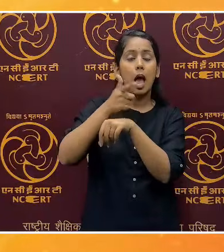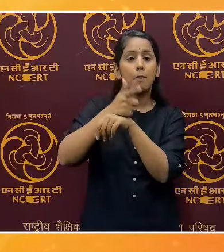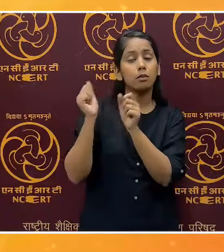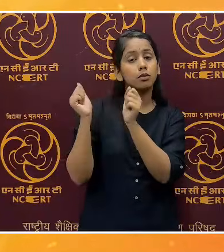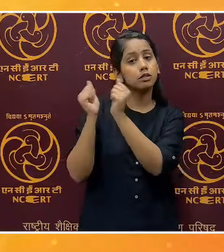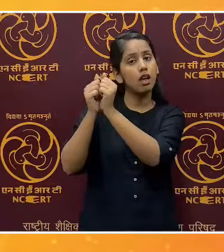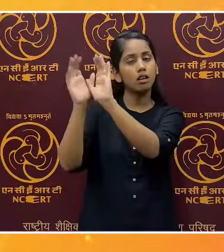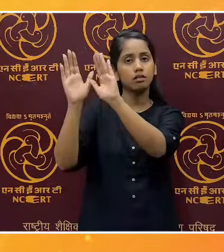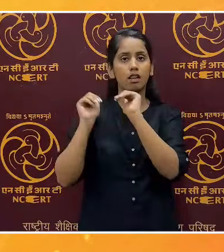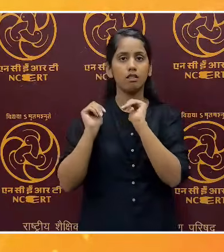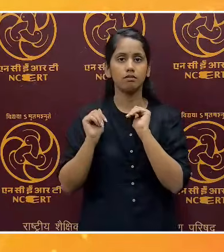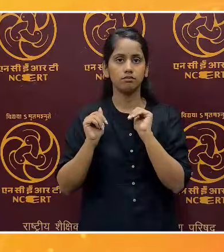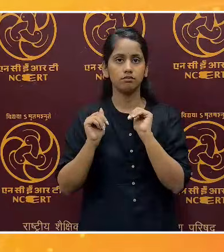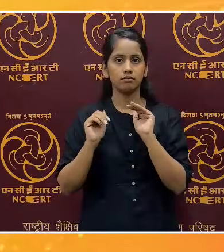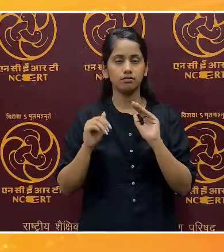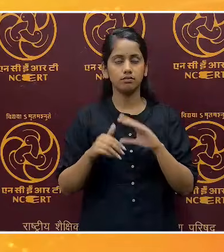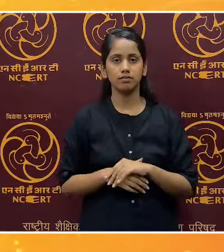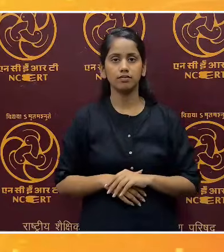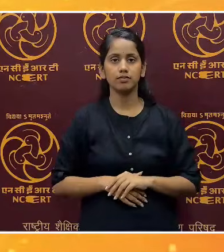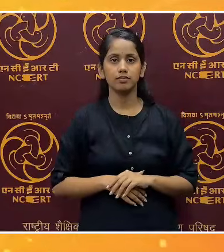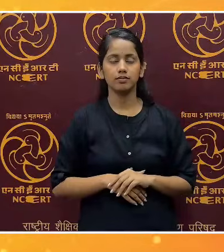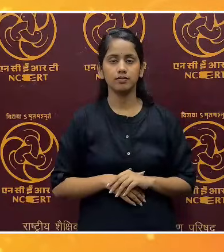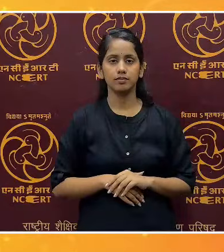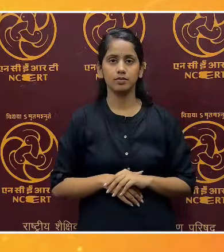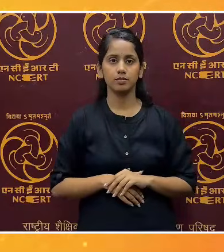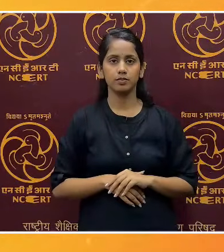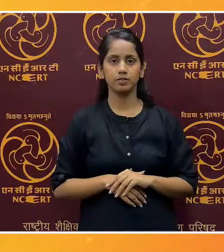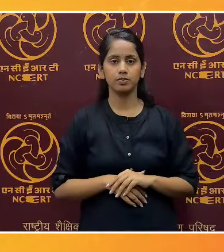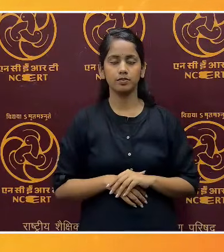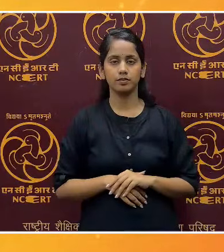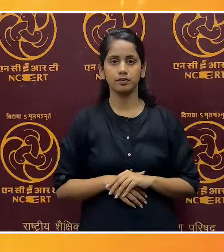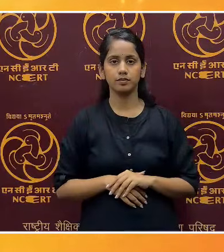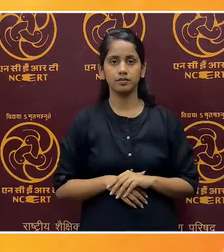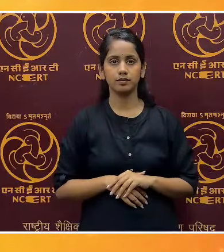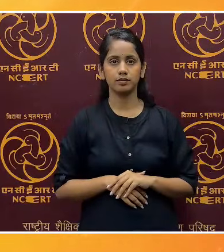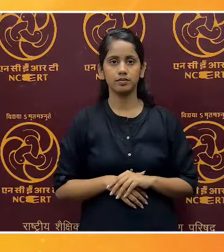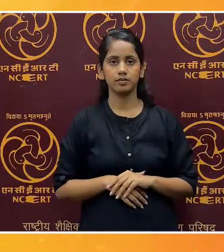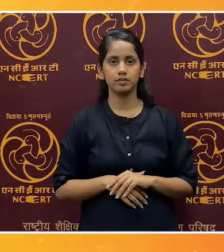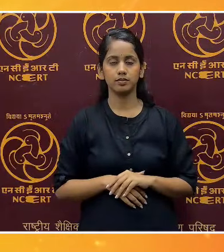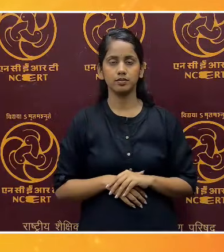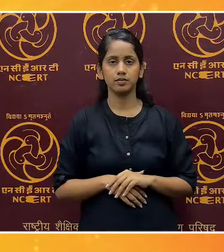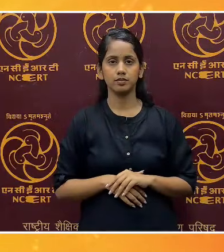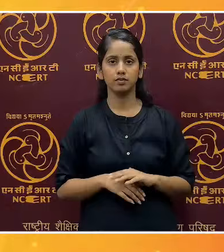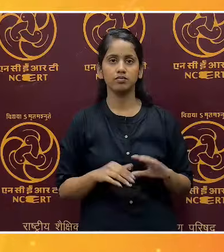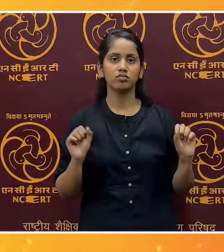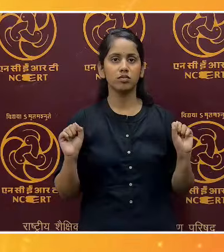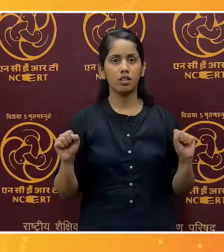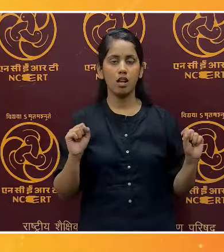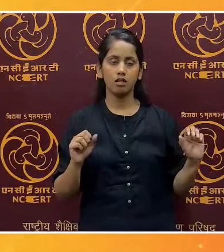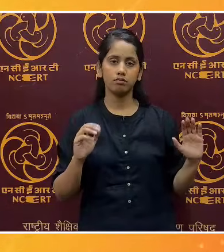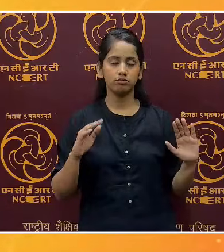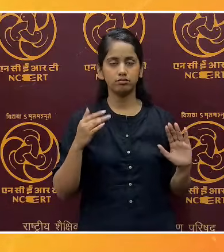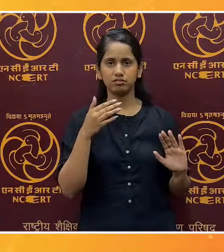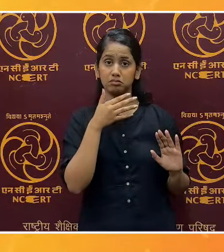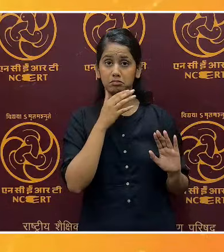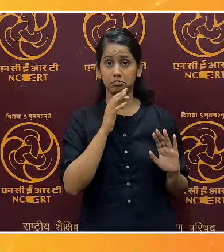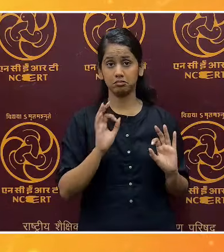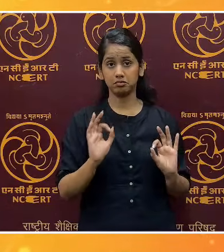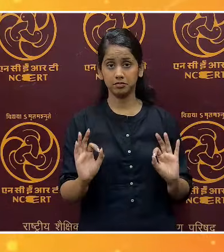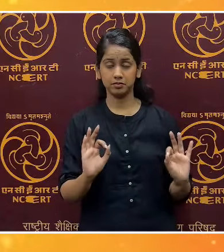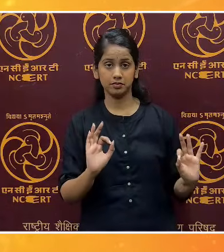जी। और ये डांसिंग की फोटो। नाइस।